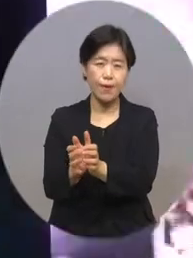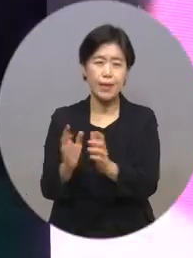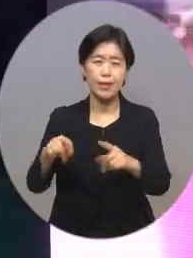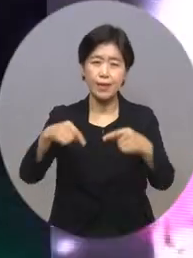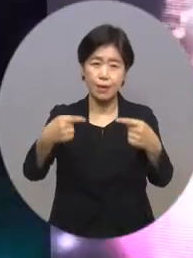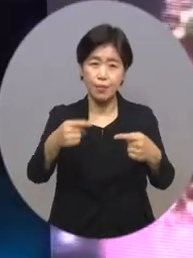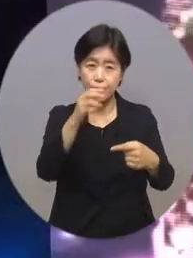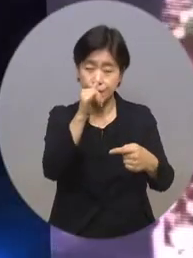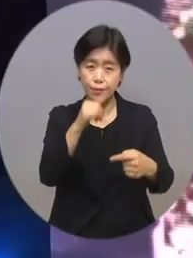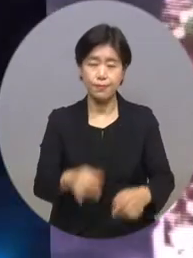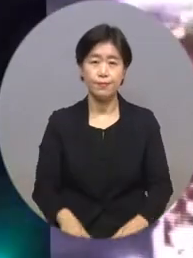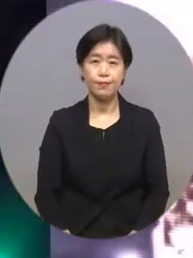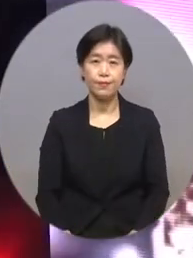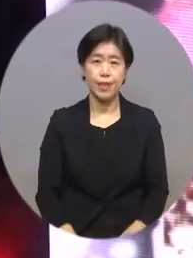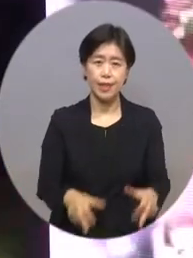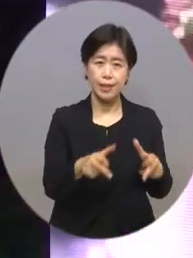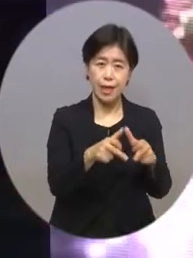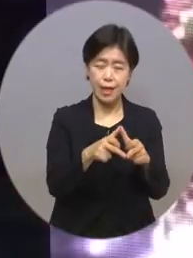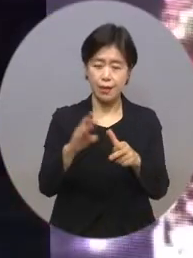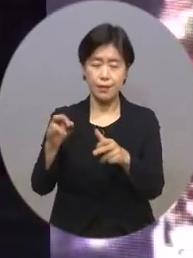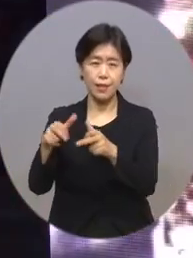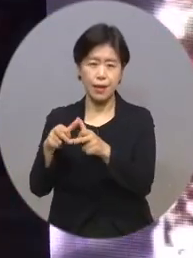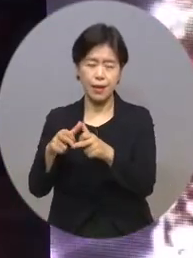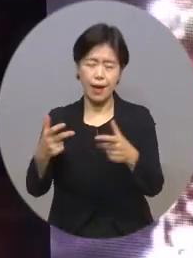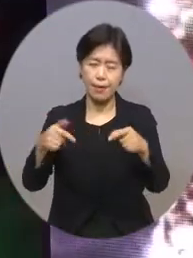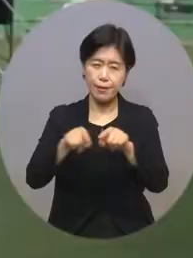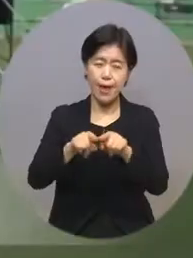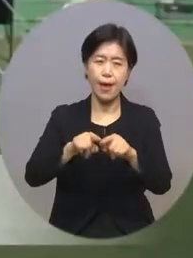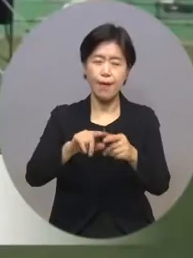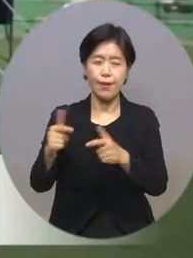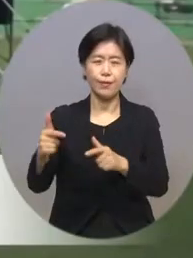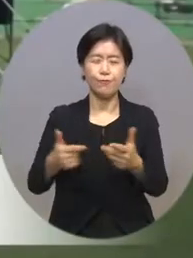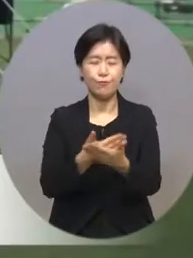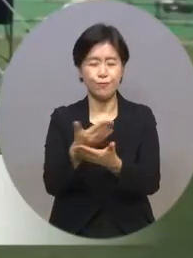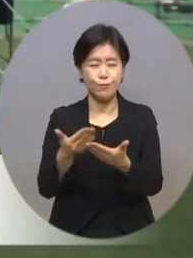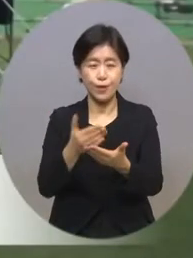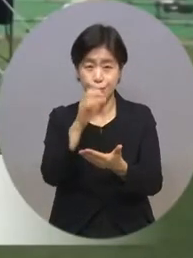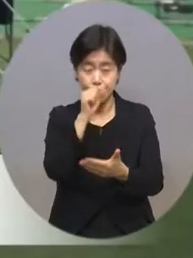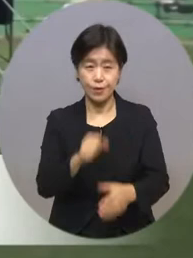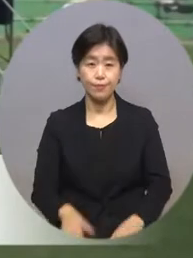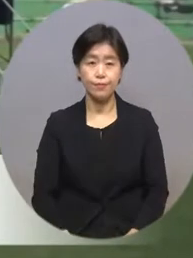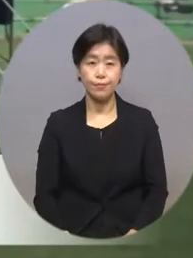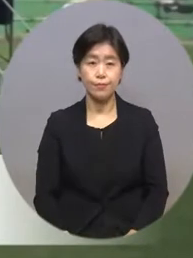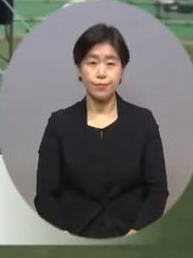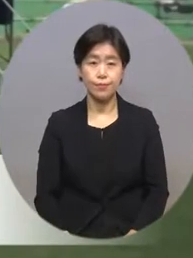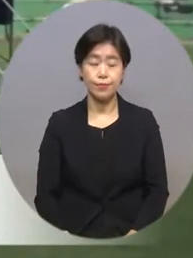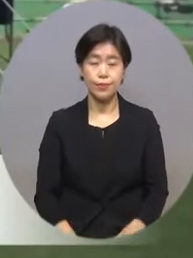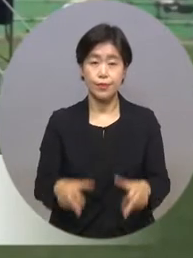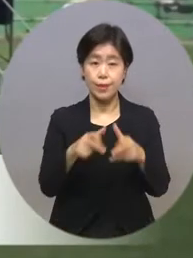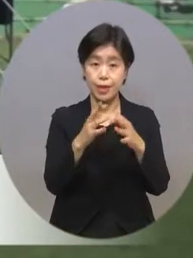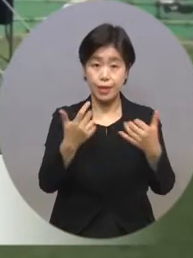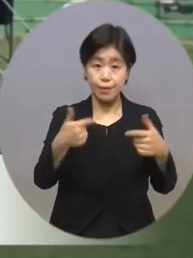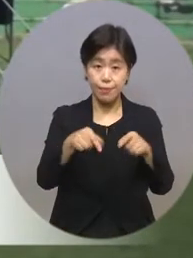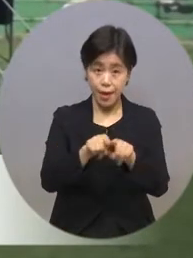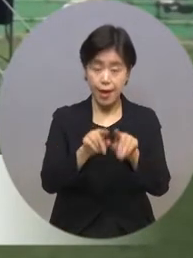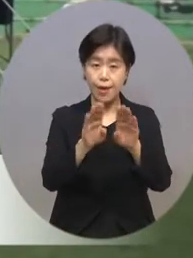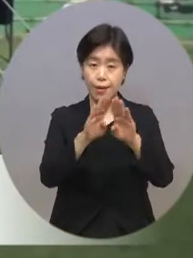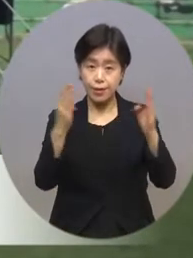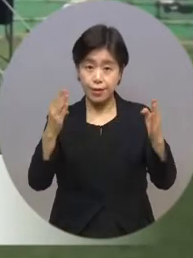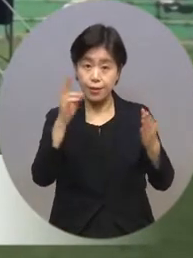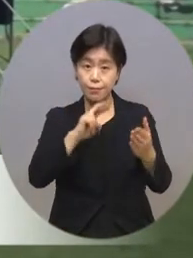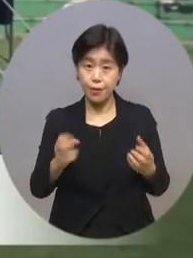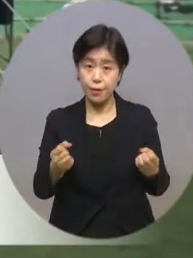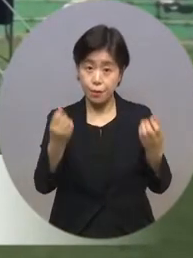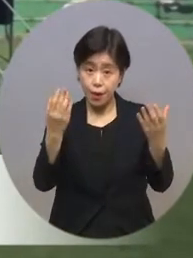장애 이 하나되어 뜻깊은 공연을 선보였습니다 우리 장애인과 함께하는 열린음악회 킹은